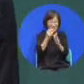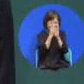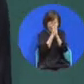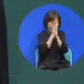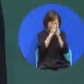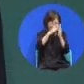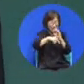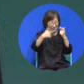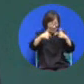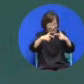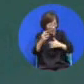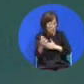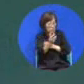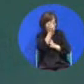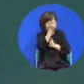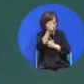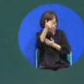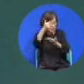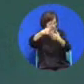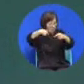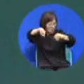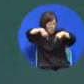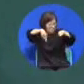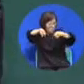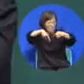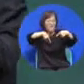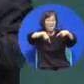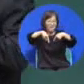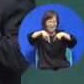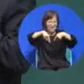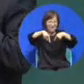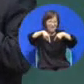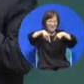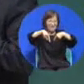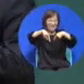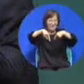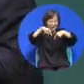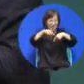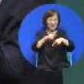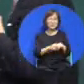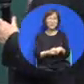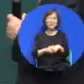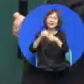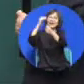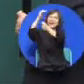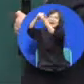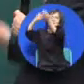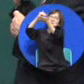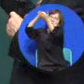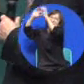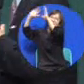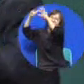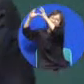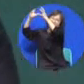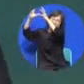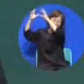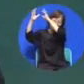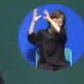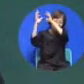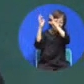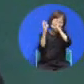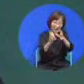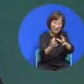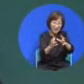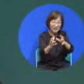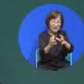됩니다. And whenever you pray, the Holy Spirit will be at work. 그걸 보고 하나님의 나라. We call that the kingdom of God. 그러면 기도할